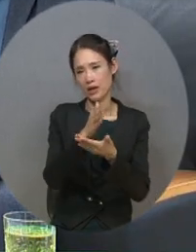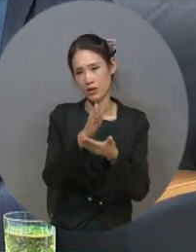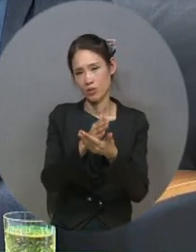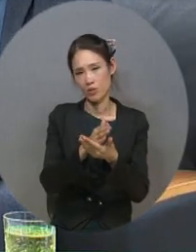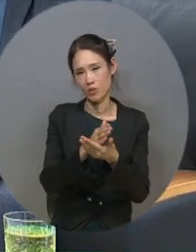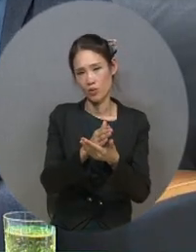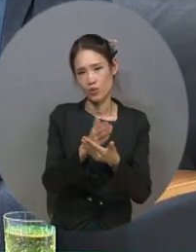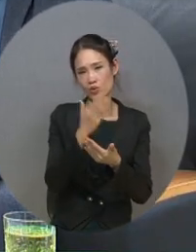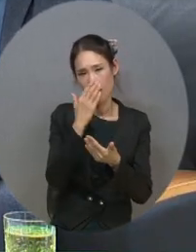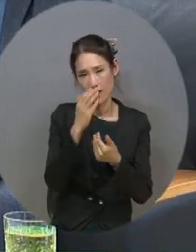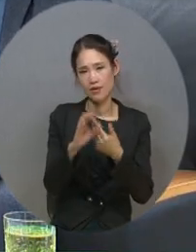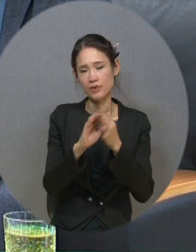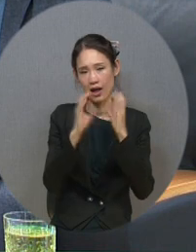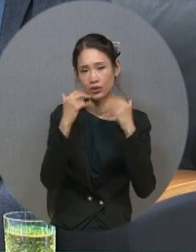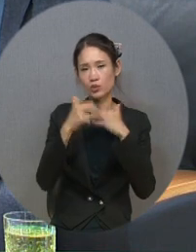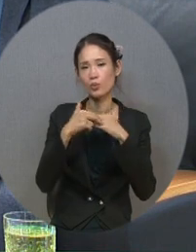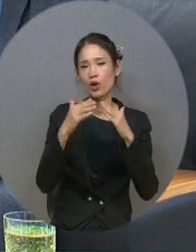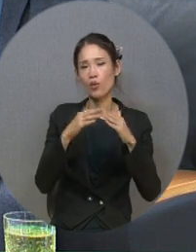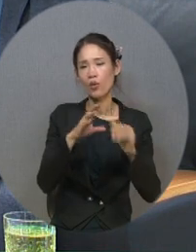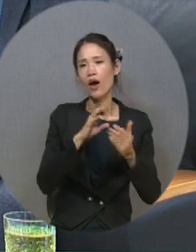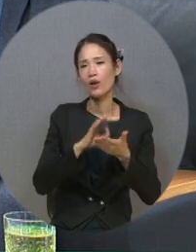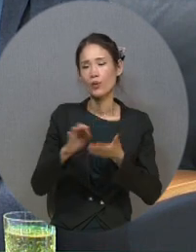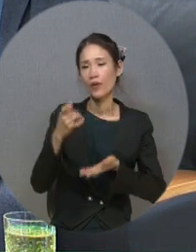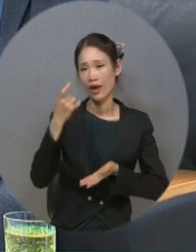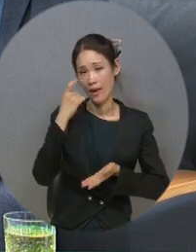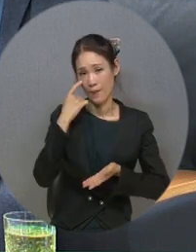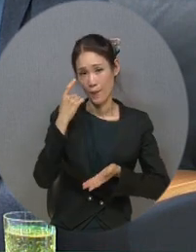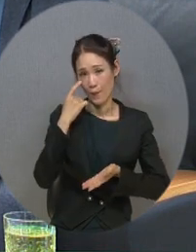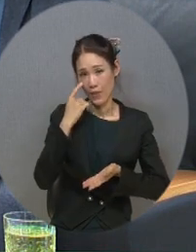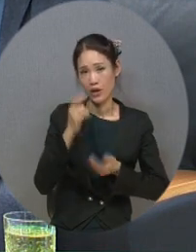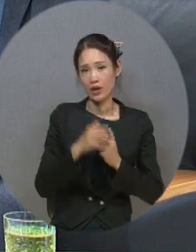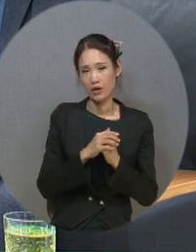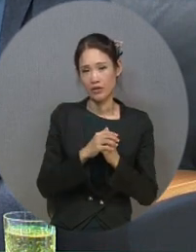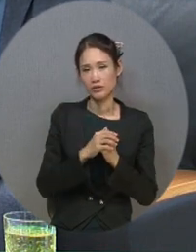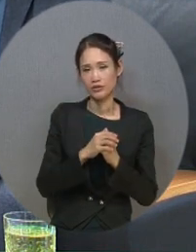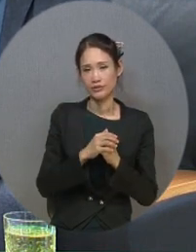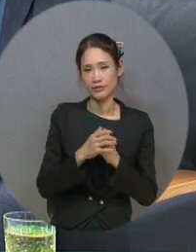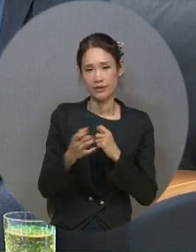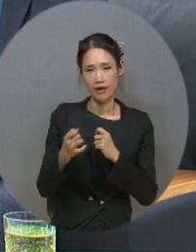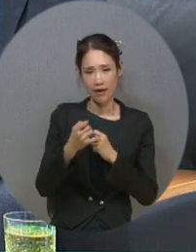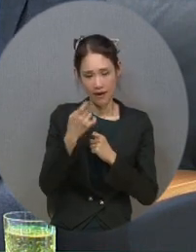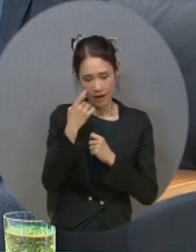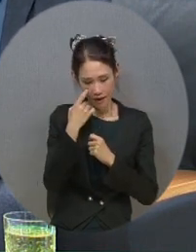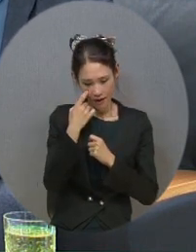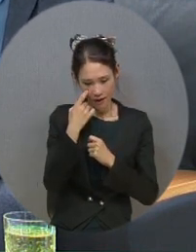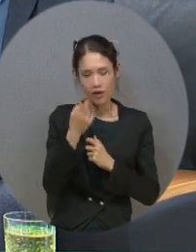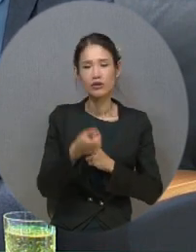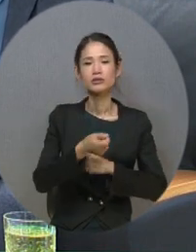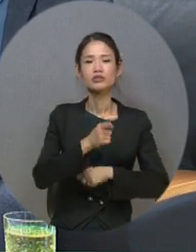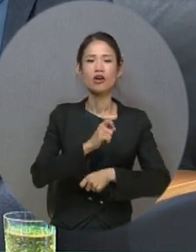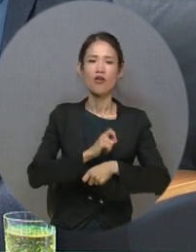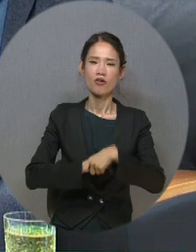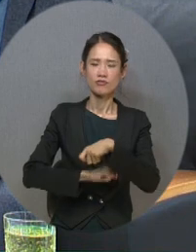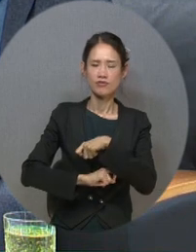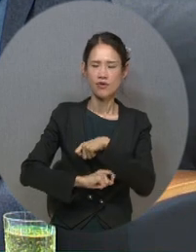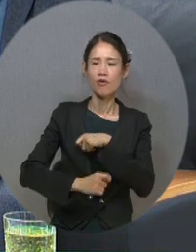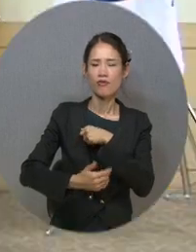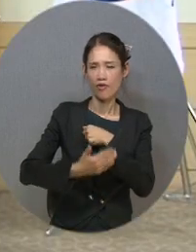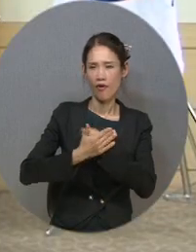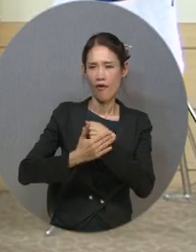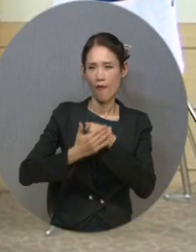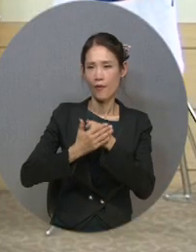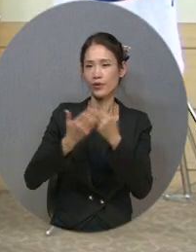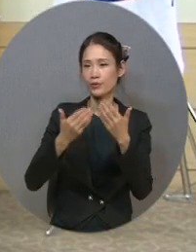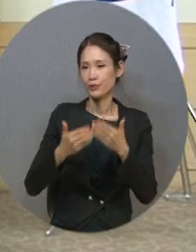기왕에 있는 아동병원을 활용하자 그런 차원에서 접촉을 하게 했더니 적극적으로 협조를